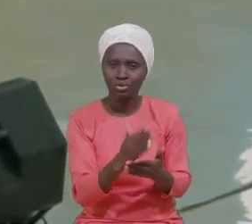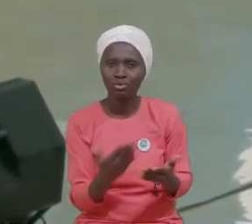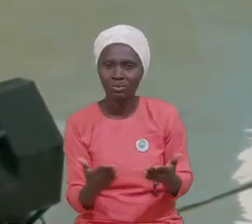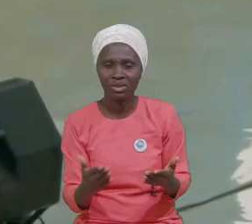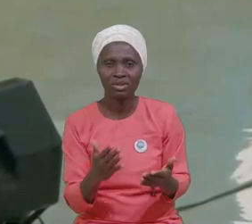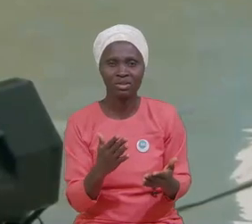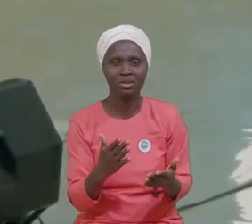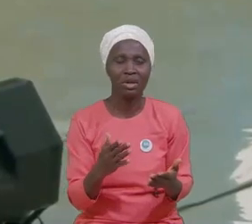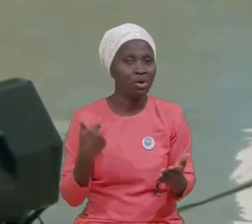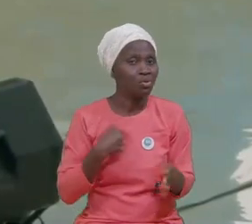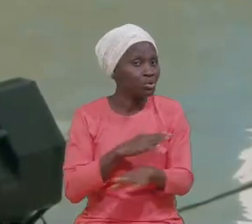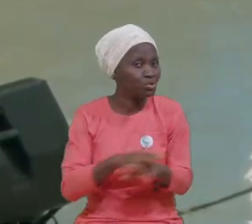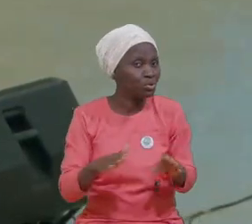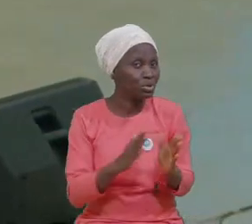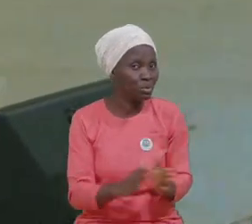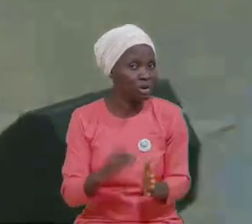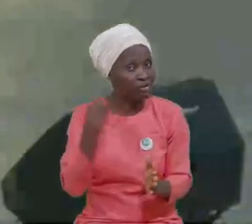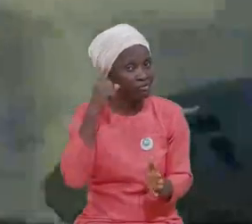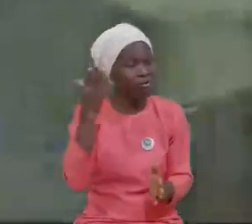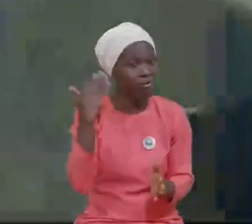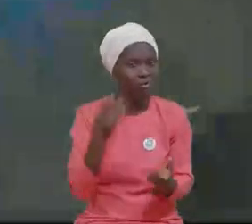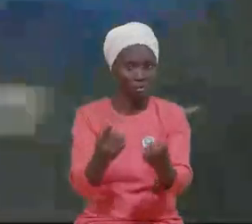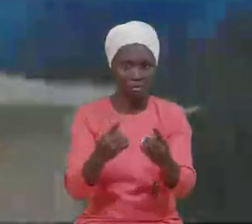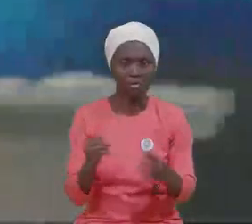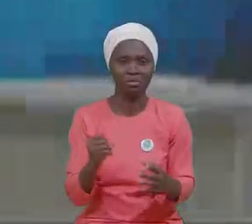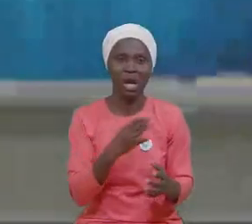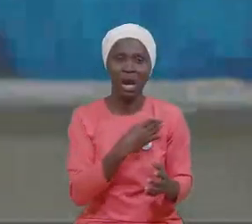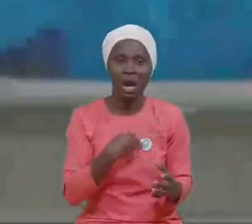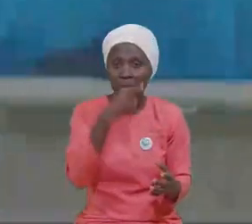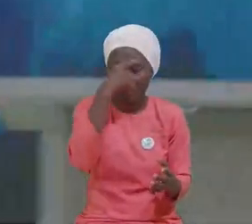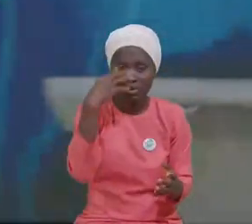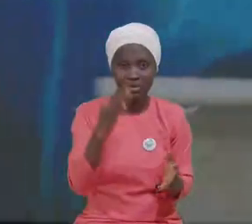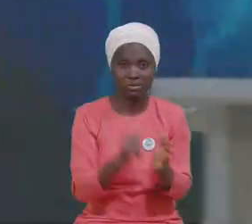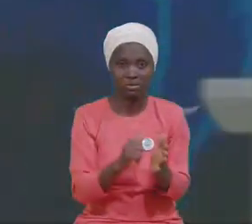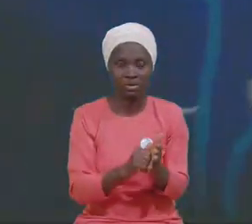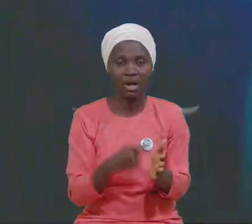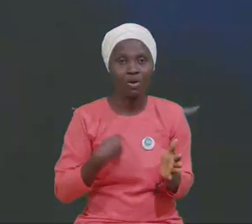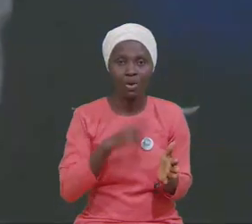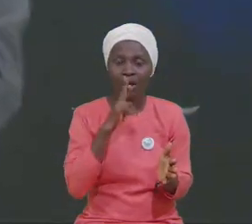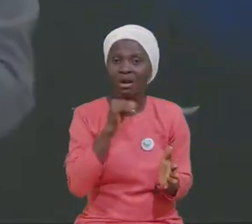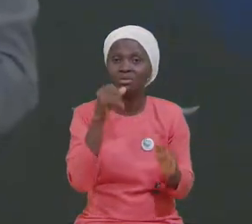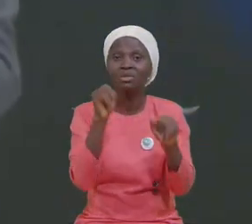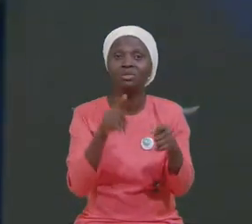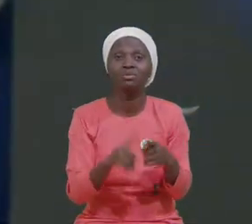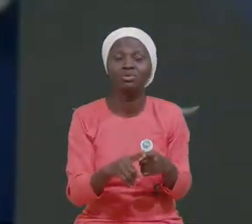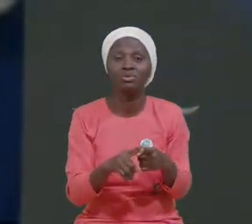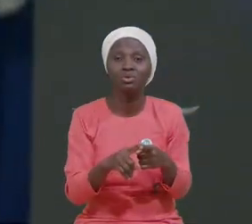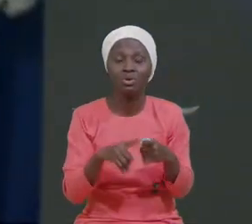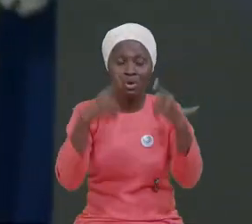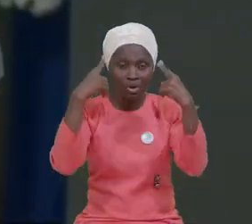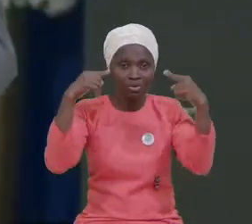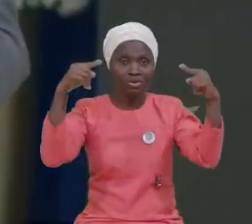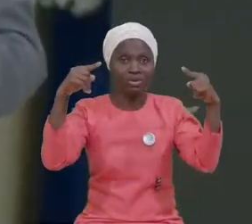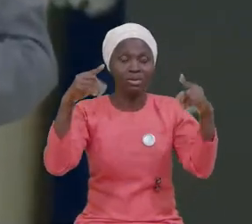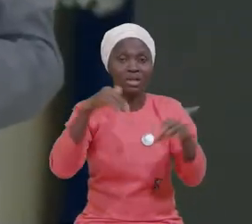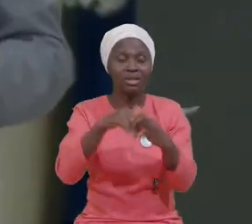quelque chose qu'on n'a pas planifié survient, et pour cela donc, nous n'arrivons pas à réussir